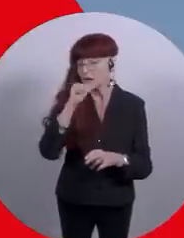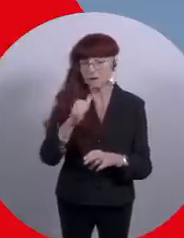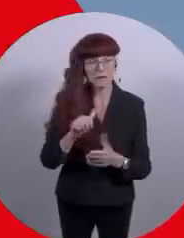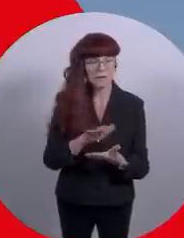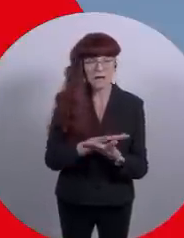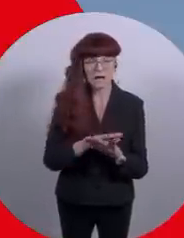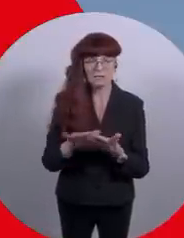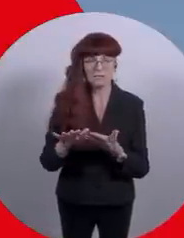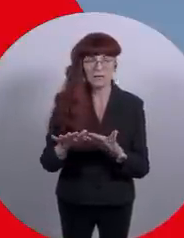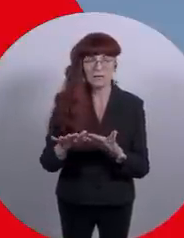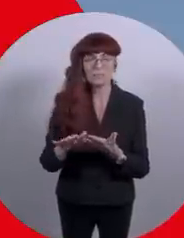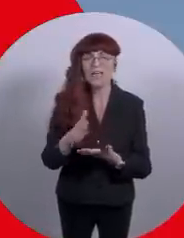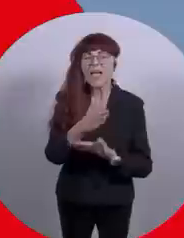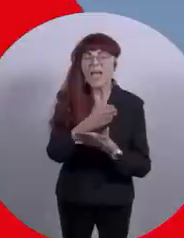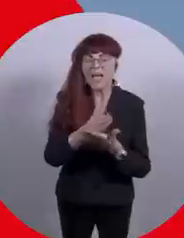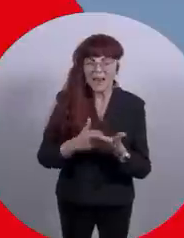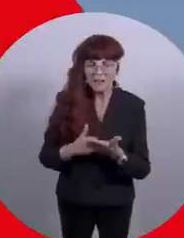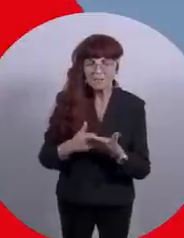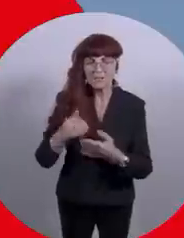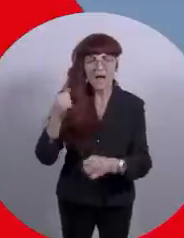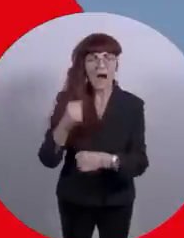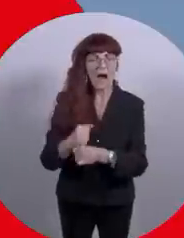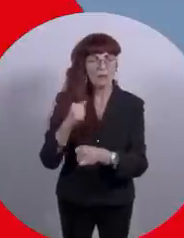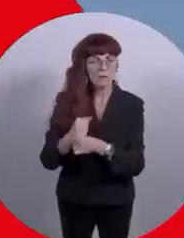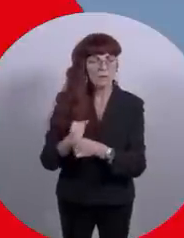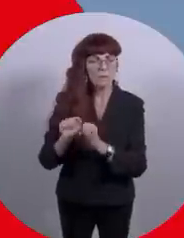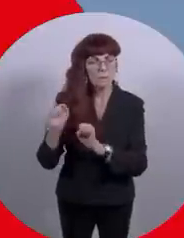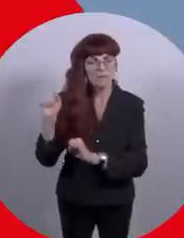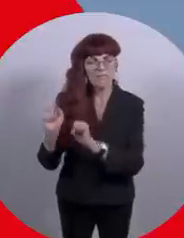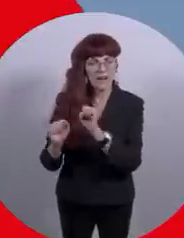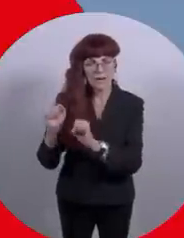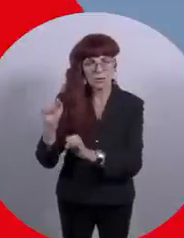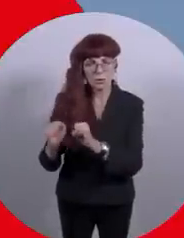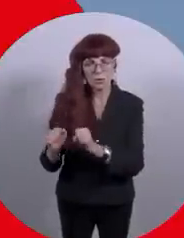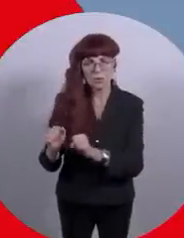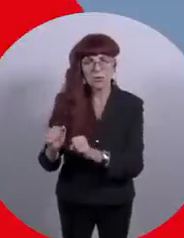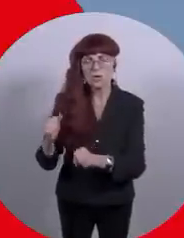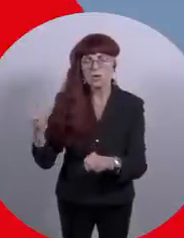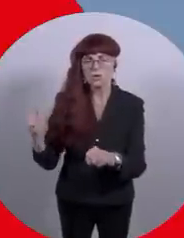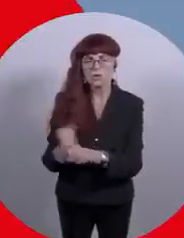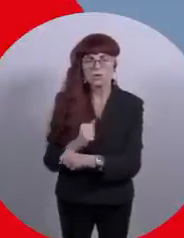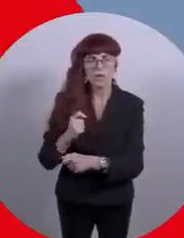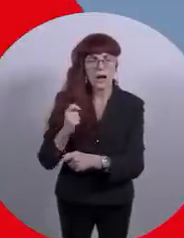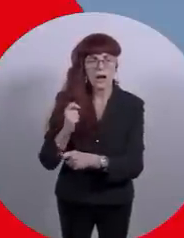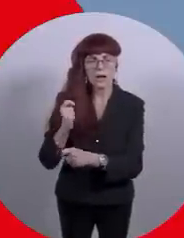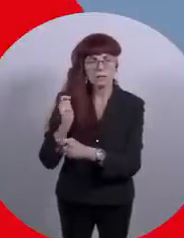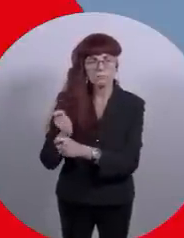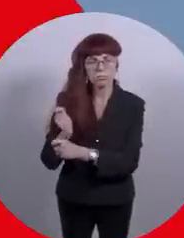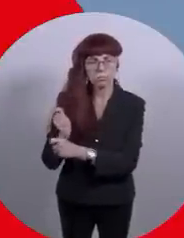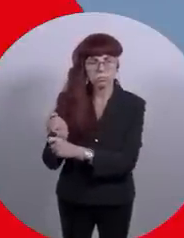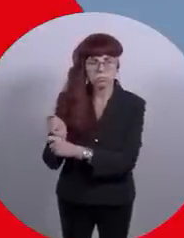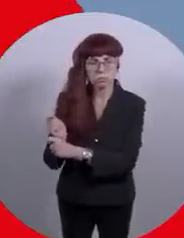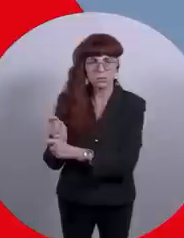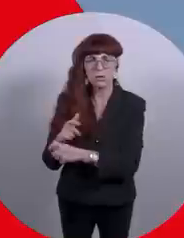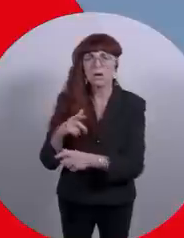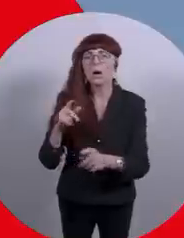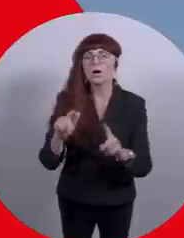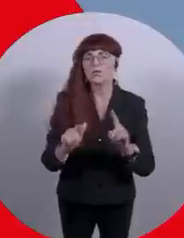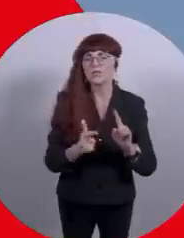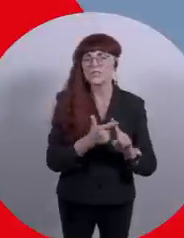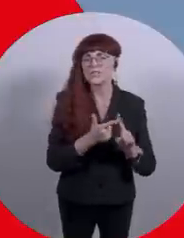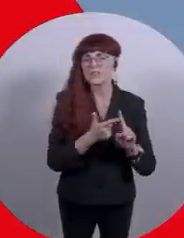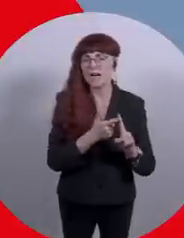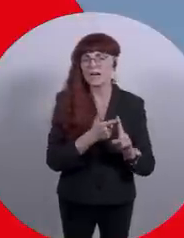Tradition der ArbeiterInnenbewegung heraus mit der steinarbeit Sohle sozialisiert ist und zum anderen